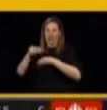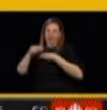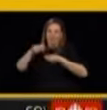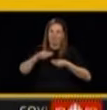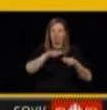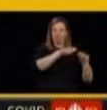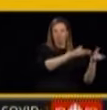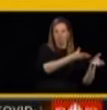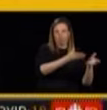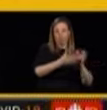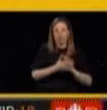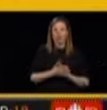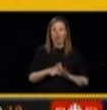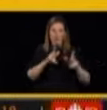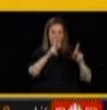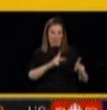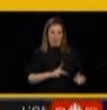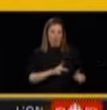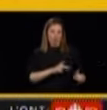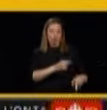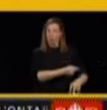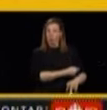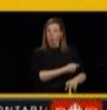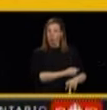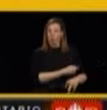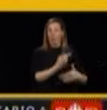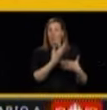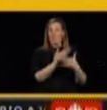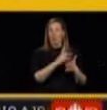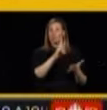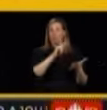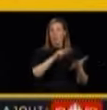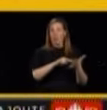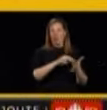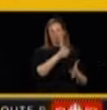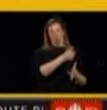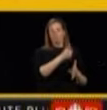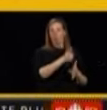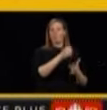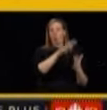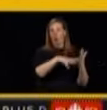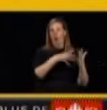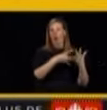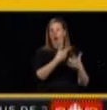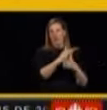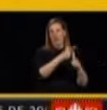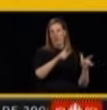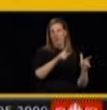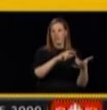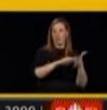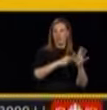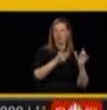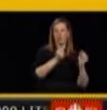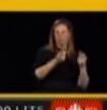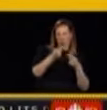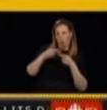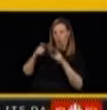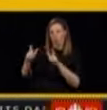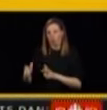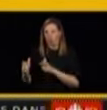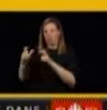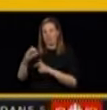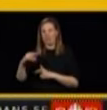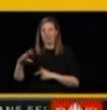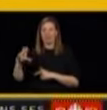pense que ceux qui ont levé la main, c'est probablement ceux qui peuvent se libérer. Alors, j'ai confiance. Quant à la mesure là,